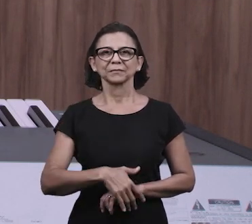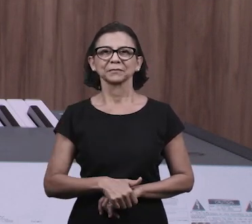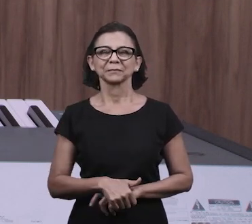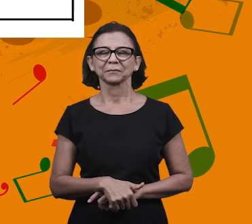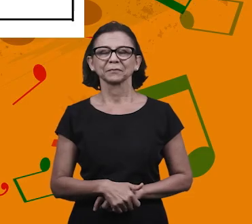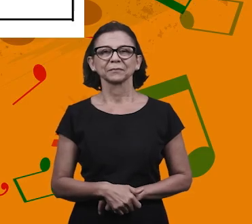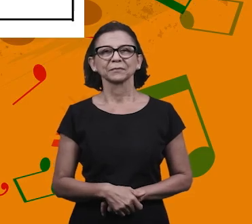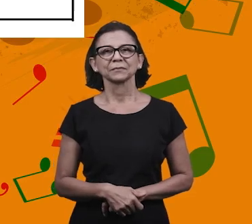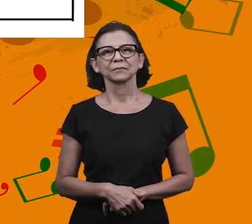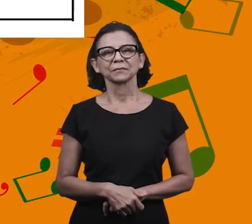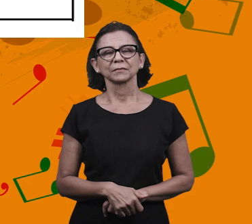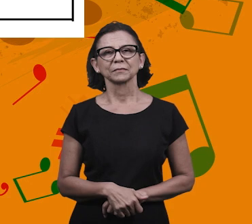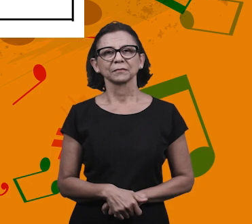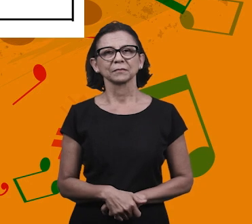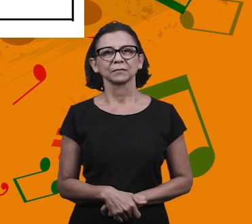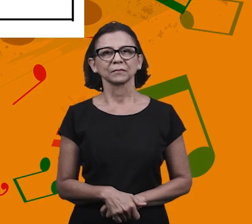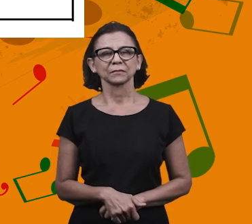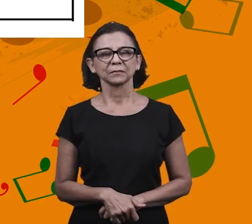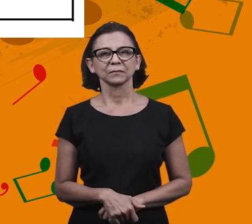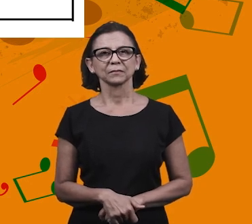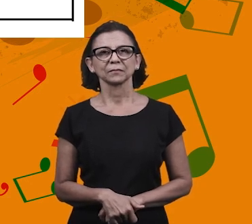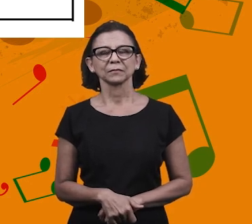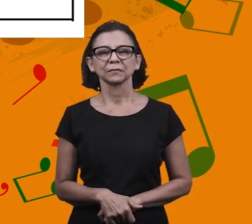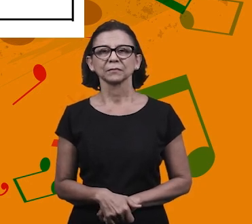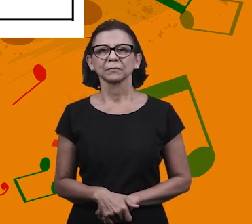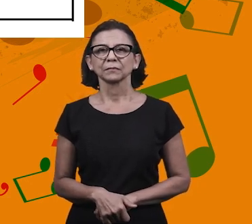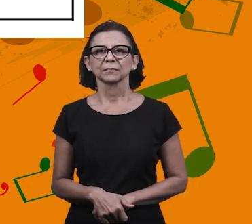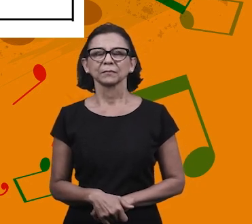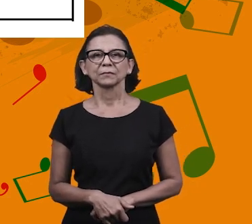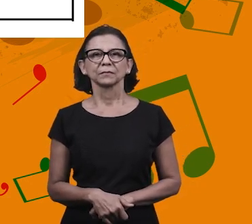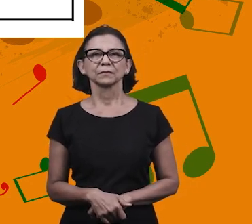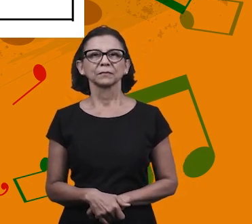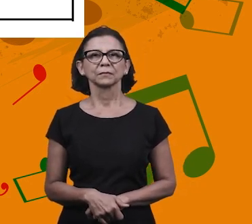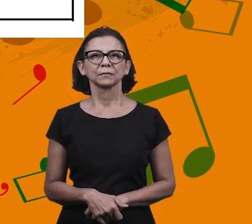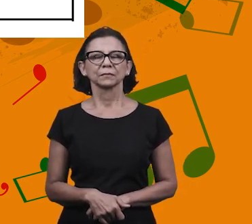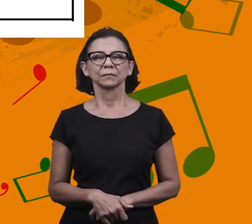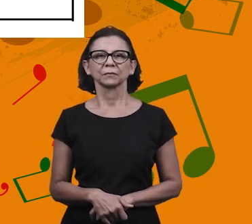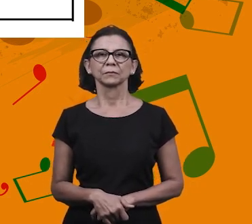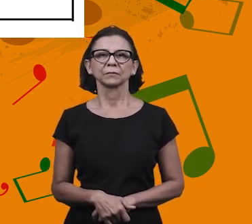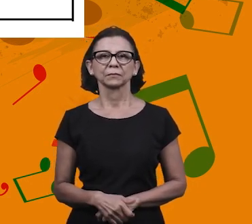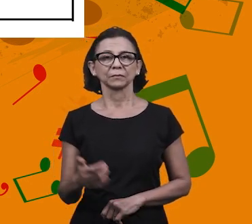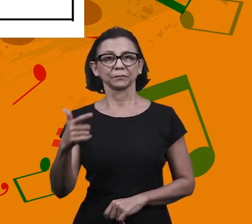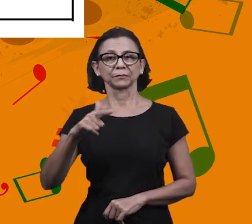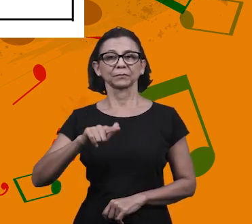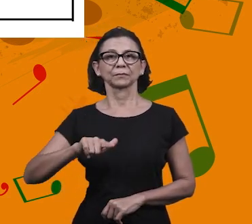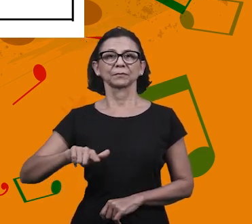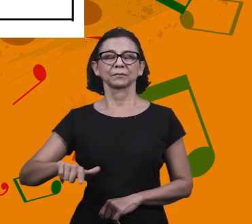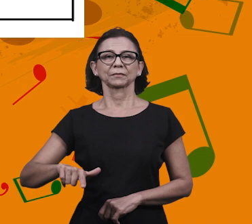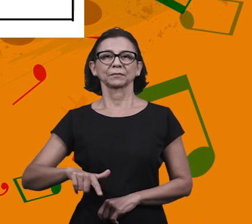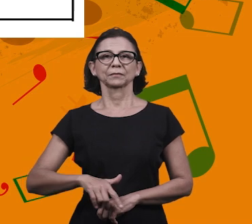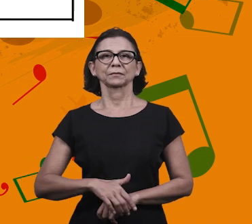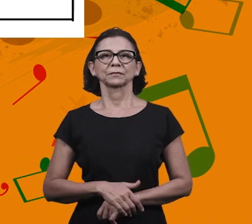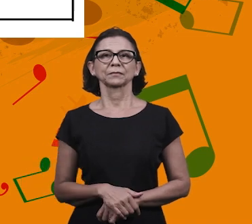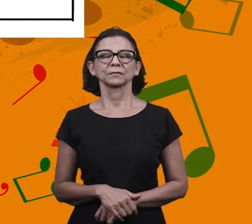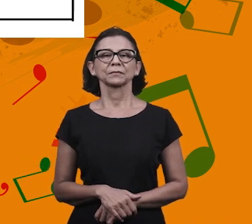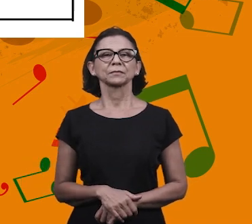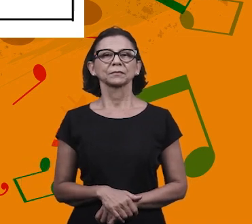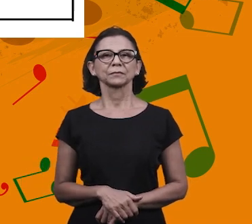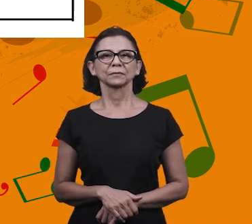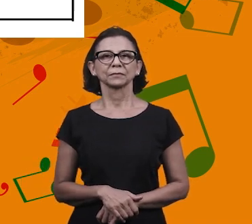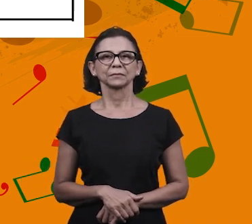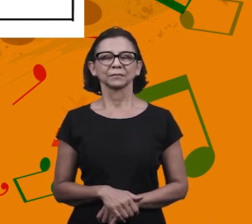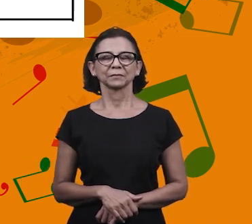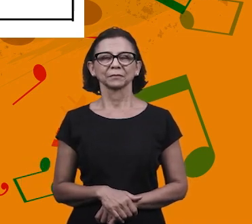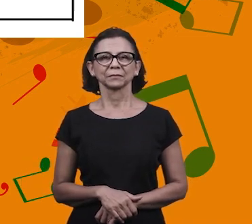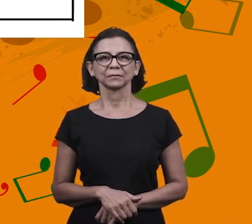2, 3. Lá, sol, fá, mi. De novo.